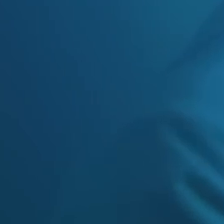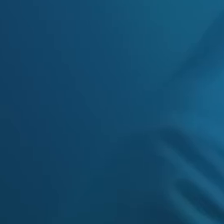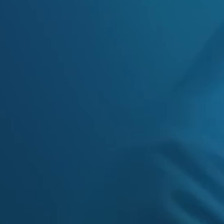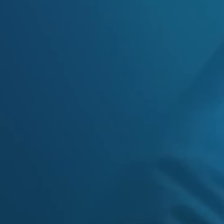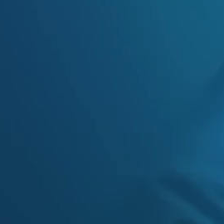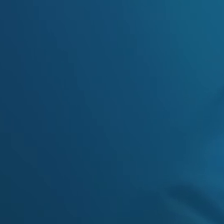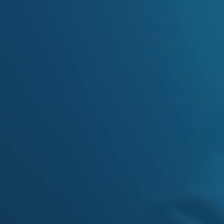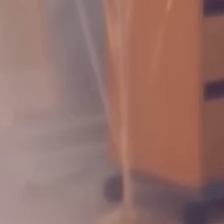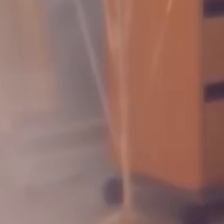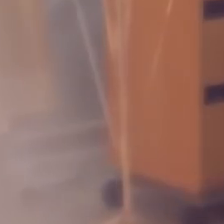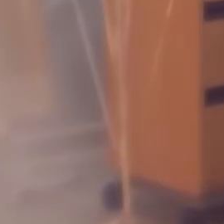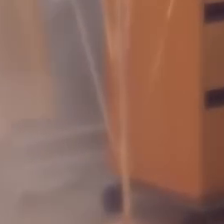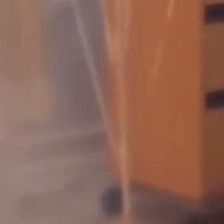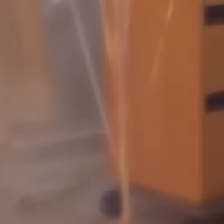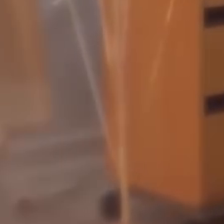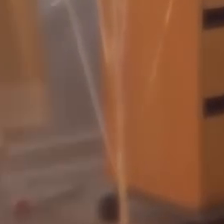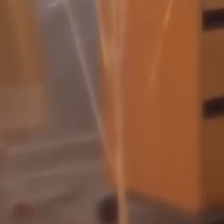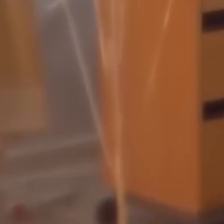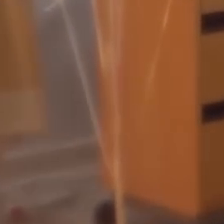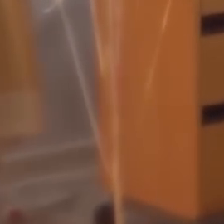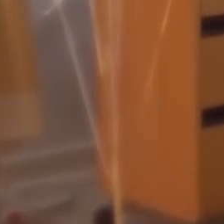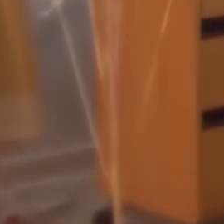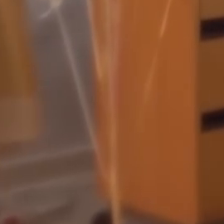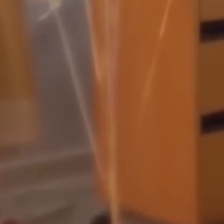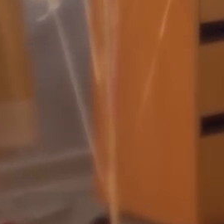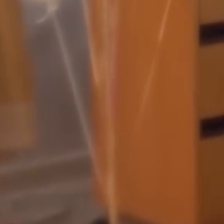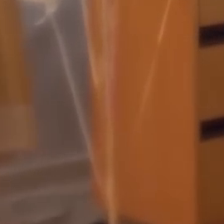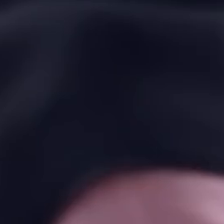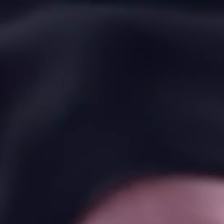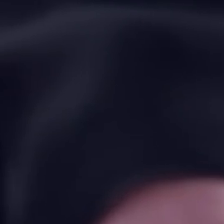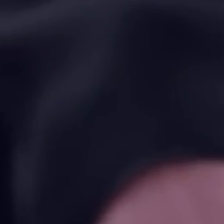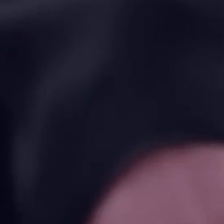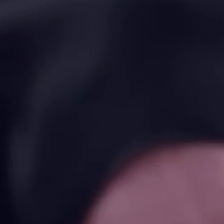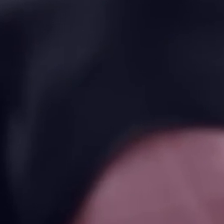ومن أجل المستقبل والأجيال القادمة.